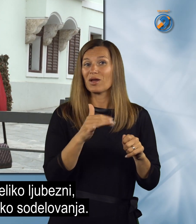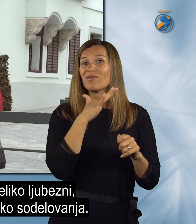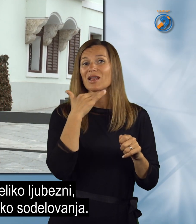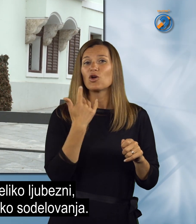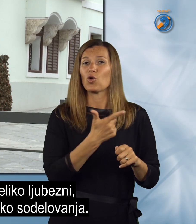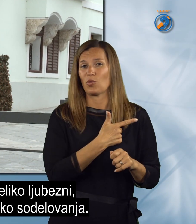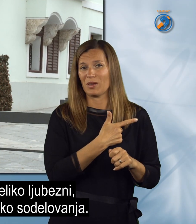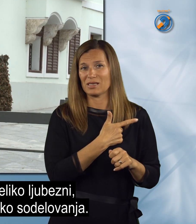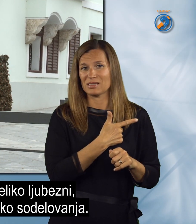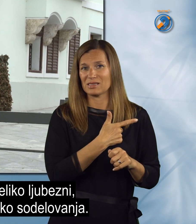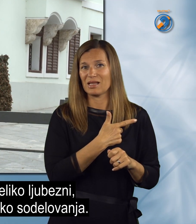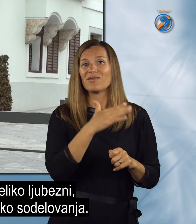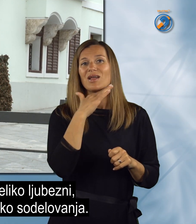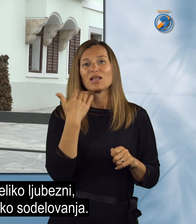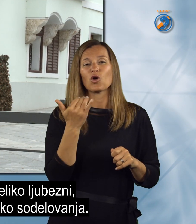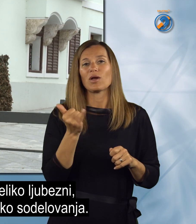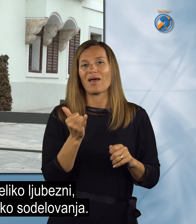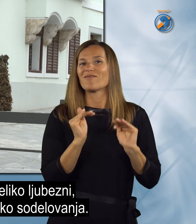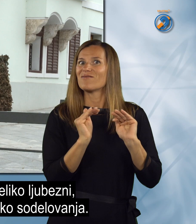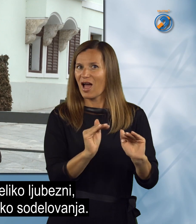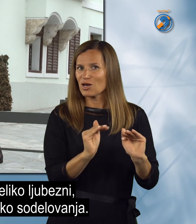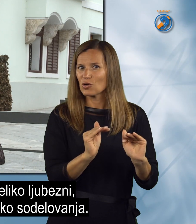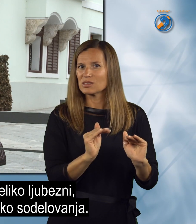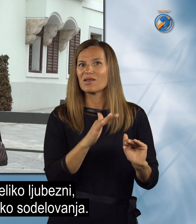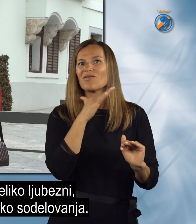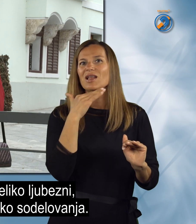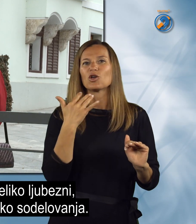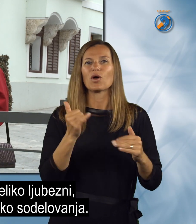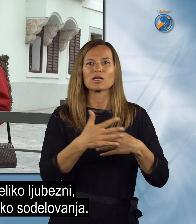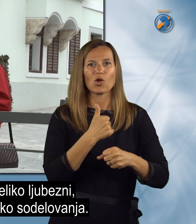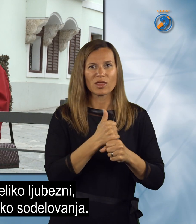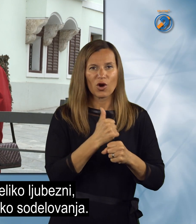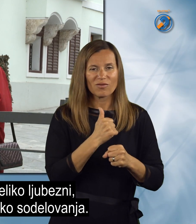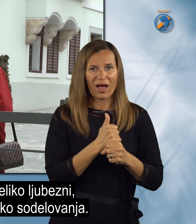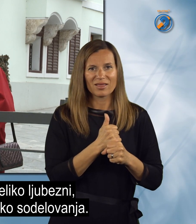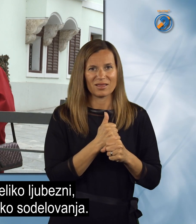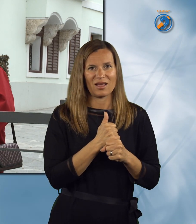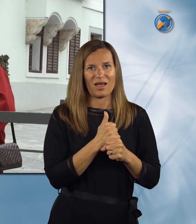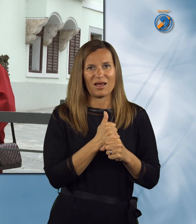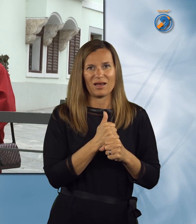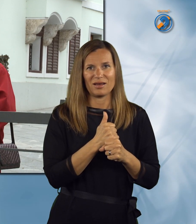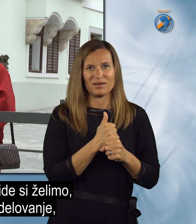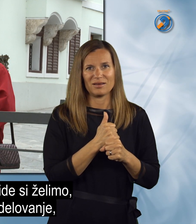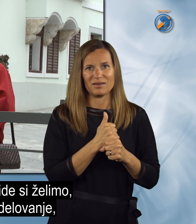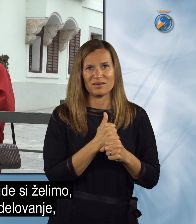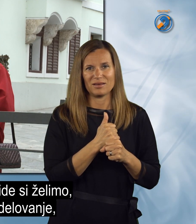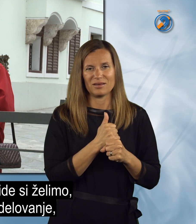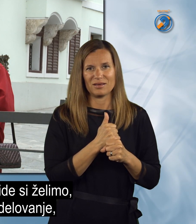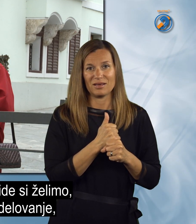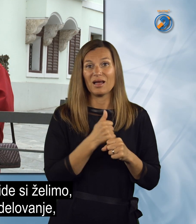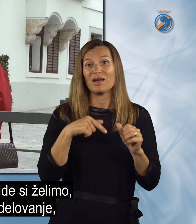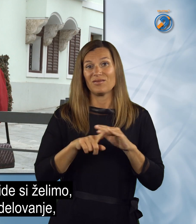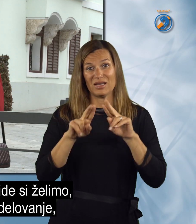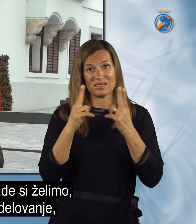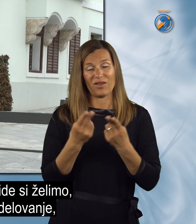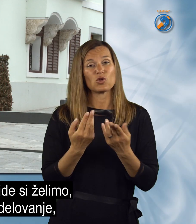je veliko ljubezni, je veliko varnosti, je veliko sodelovanja in